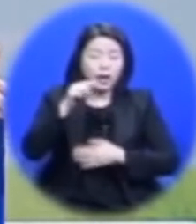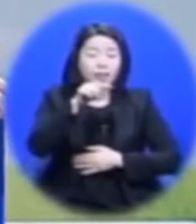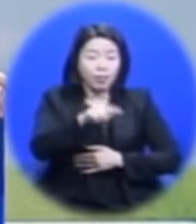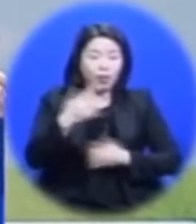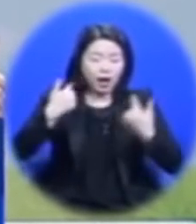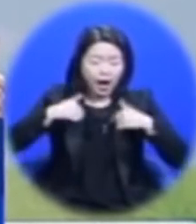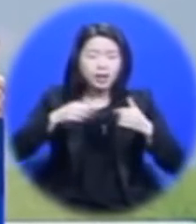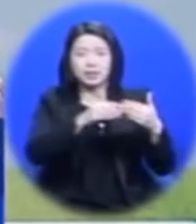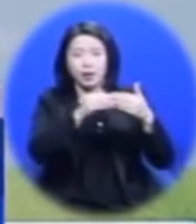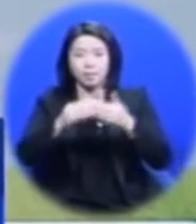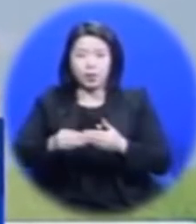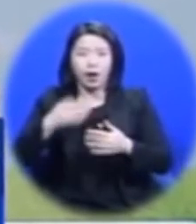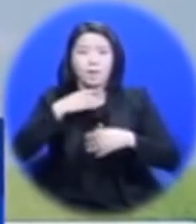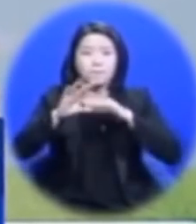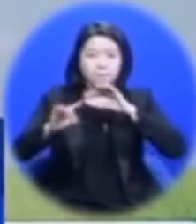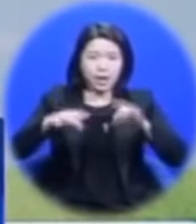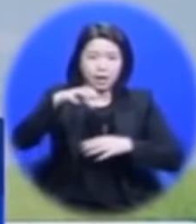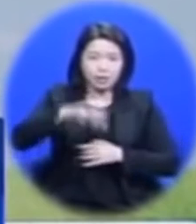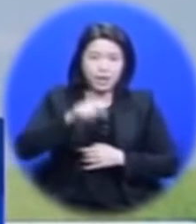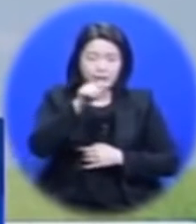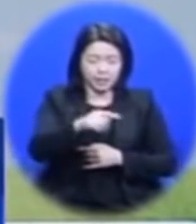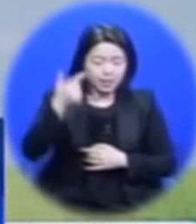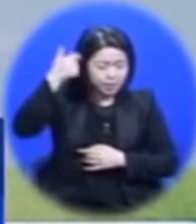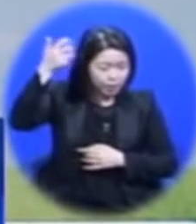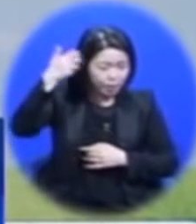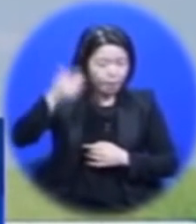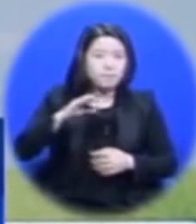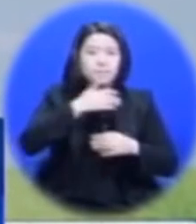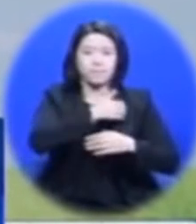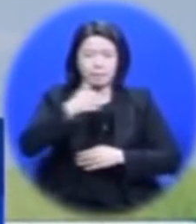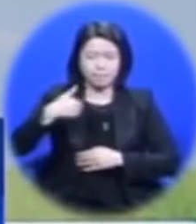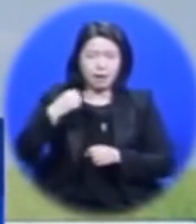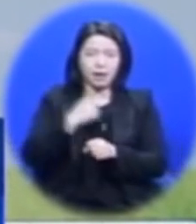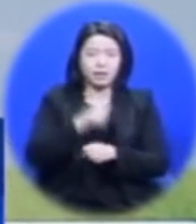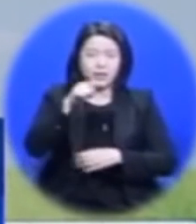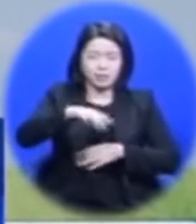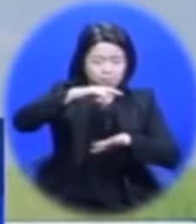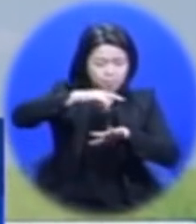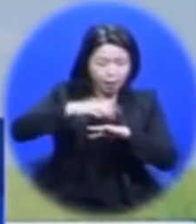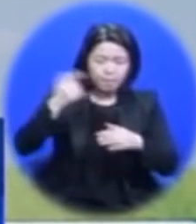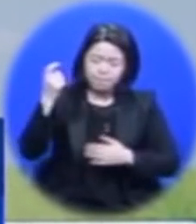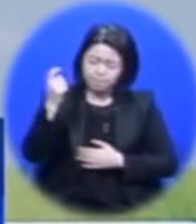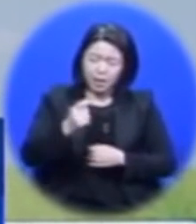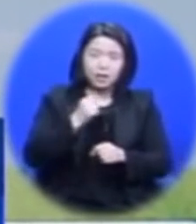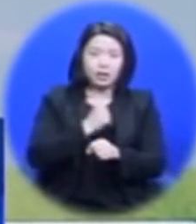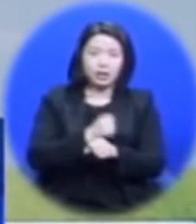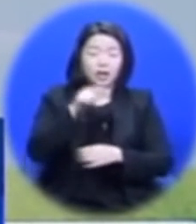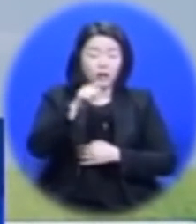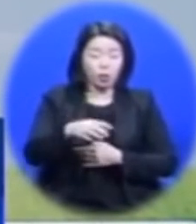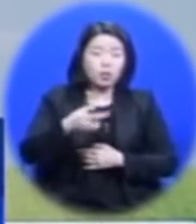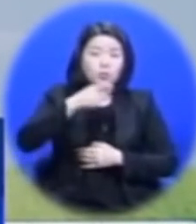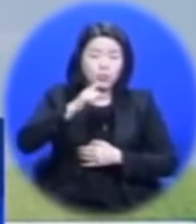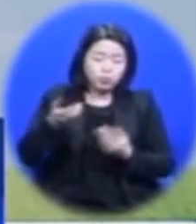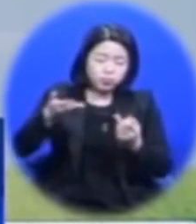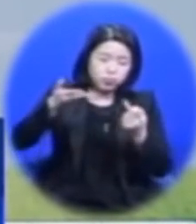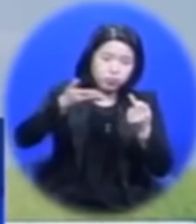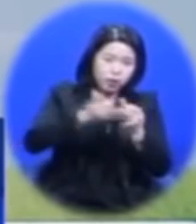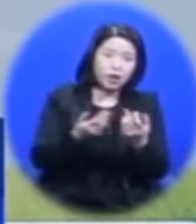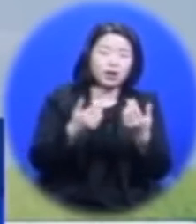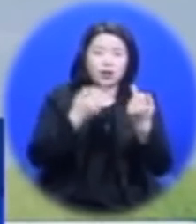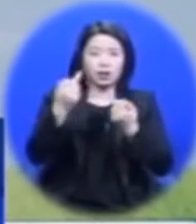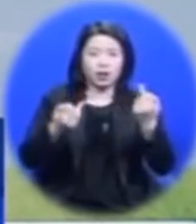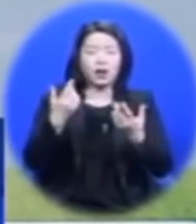인도하여 메마른 곳에서도 내 영혼을 만족하게 하며 내 뼈를 견고하게 하리니 너는 물된 동상